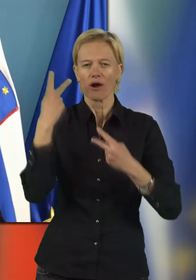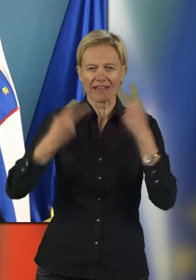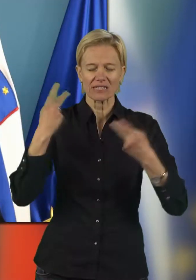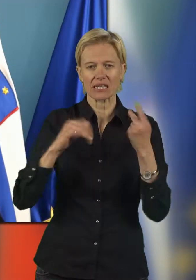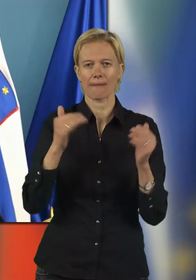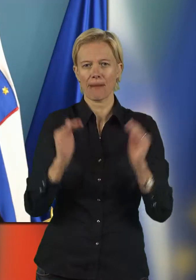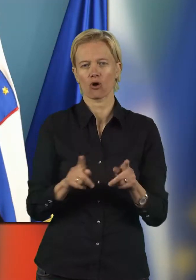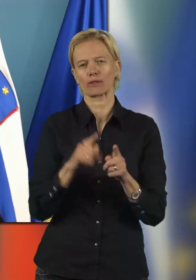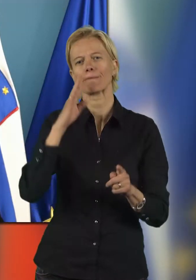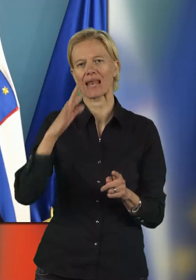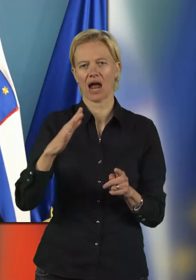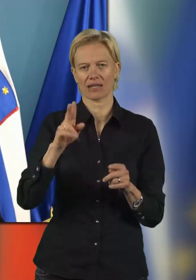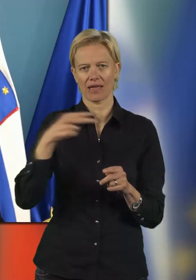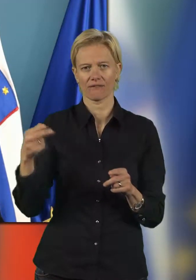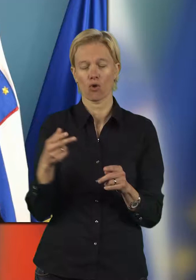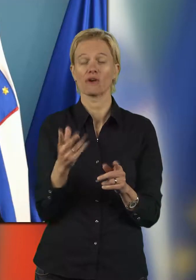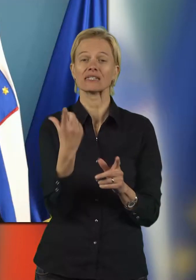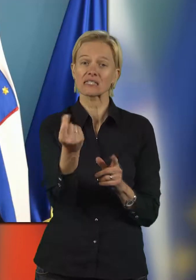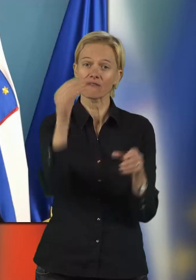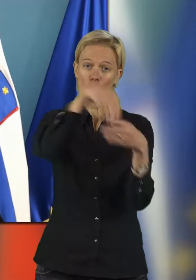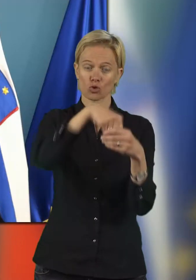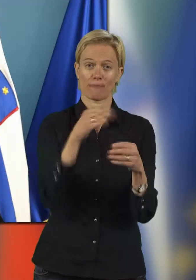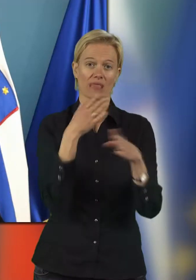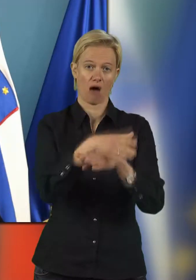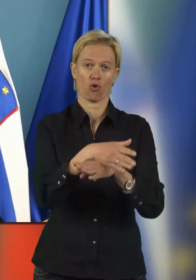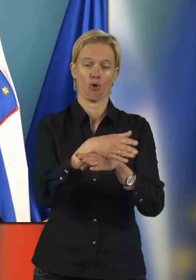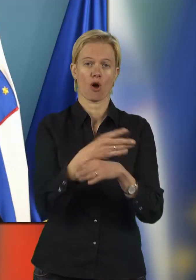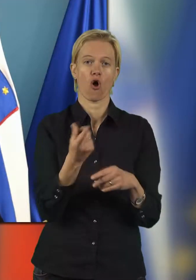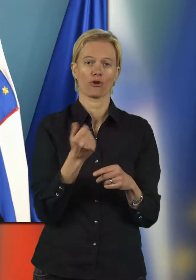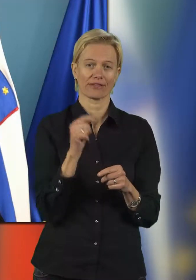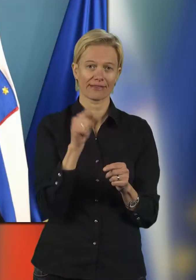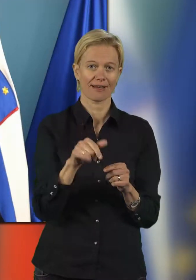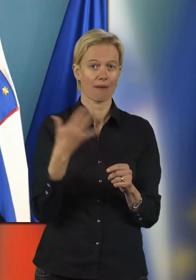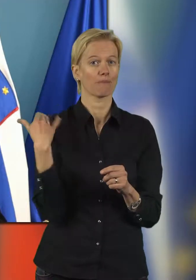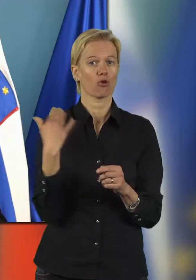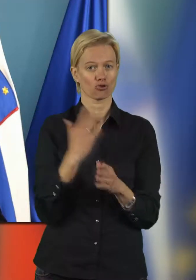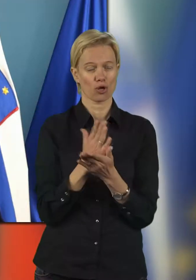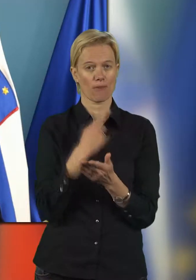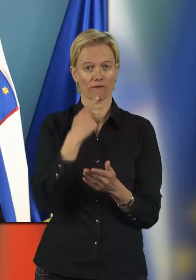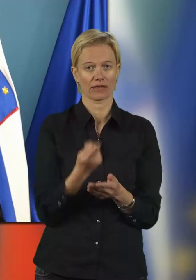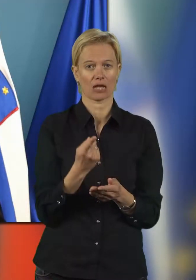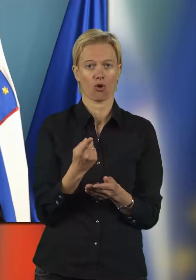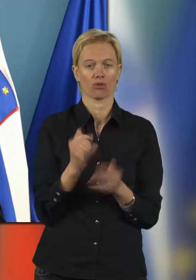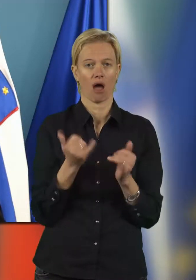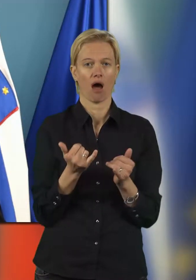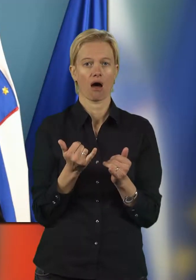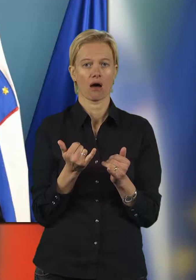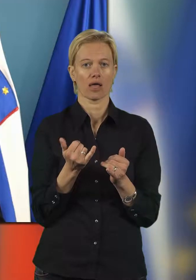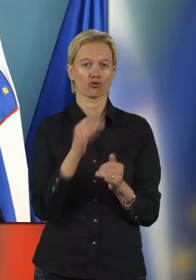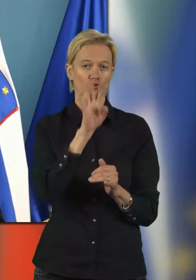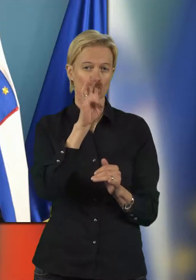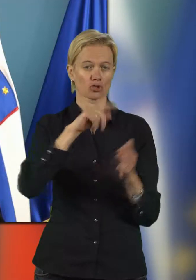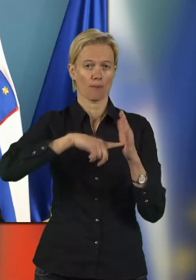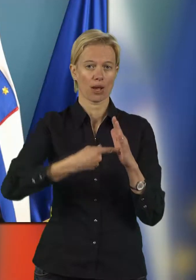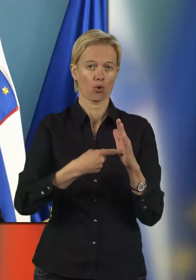reviziji je manj kot milijardo evrov z vključenim davkom. Od tega je bilo že povedano tudi, da